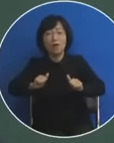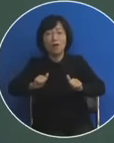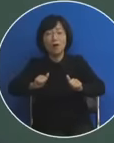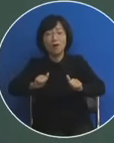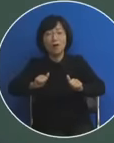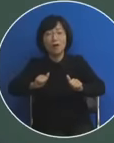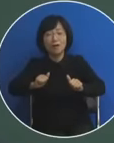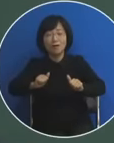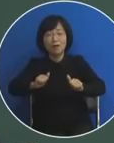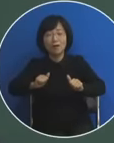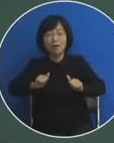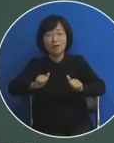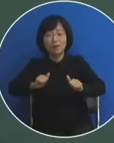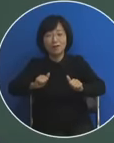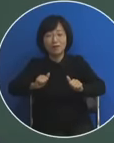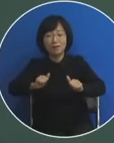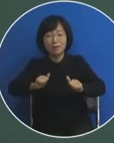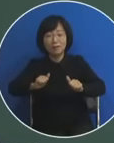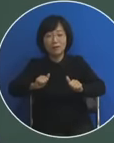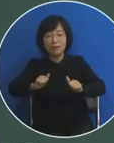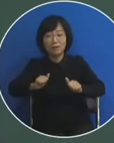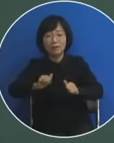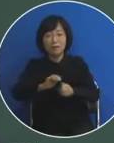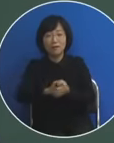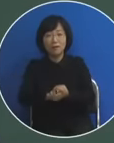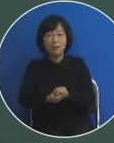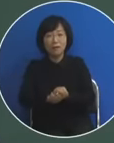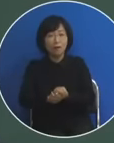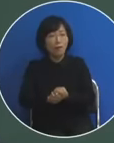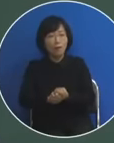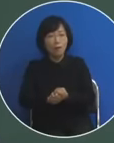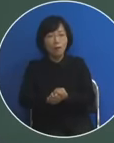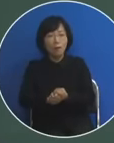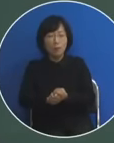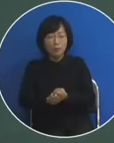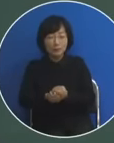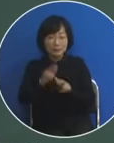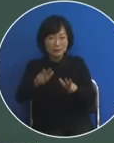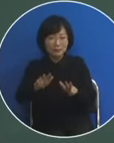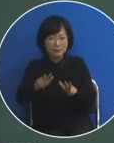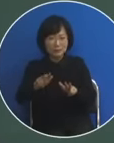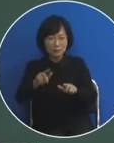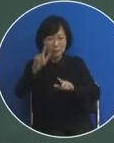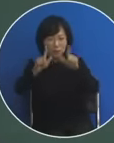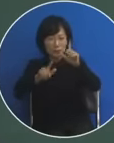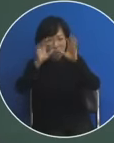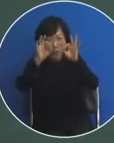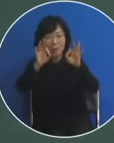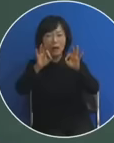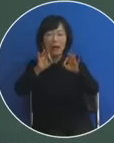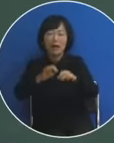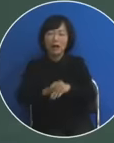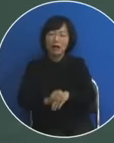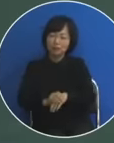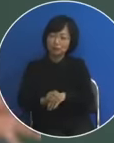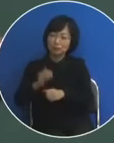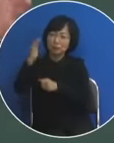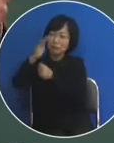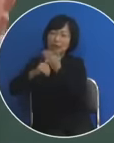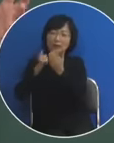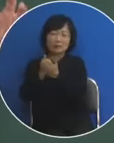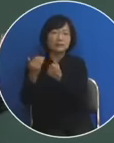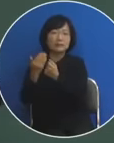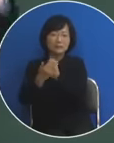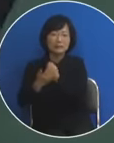they continue to study out in this world. 정말로 살아남아 있는 게 주의 은혜입니다. That it really is by God's grace that they've survived this far. 진짜 은혜로 사는데 그래도